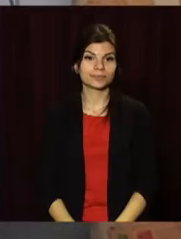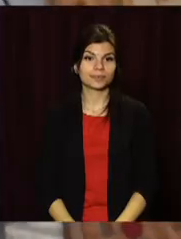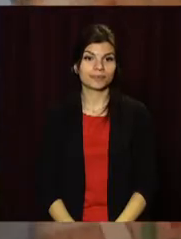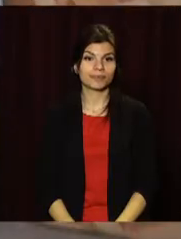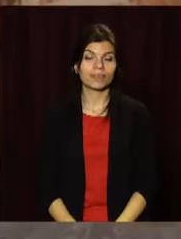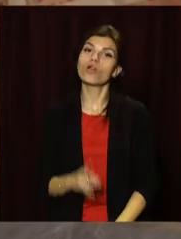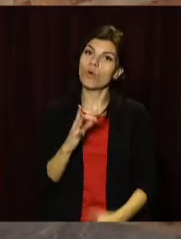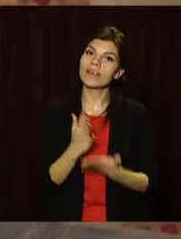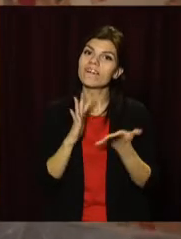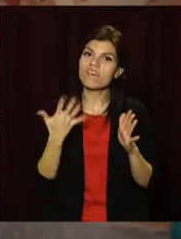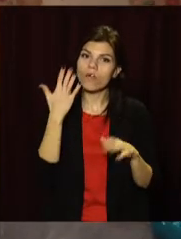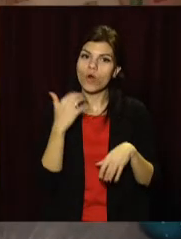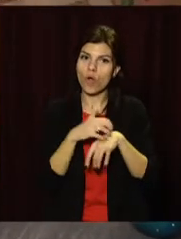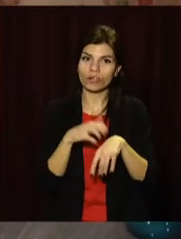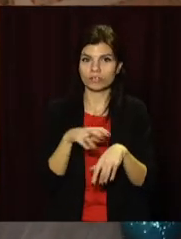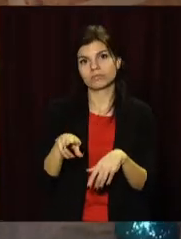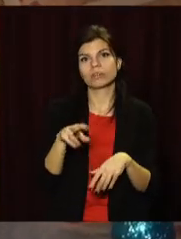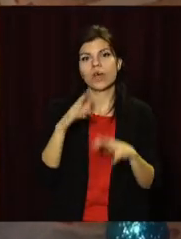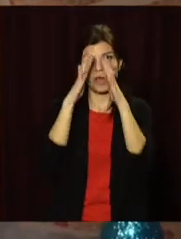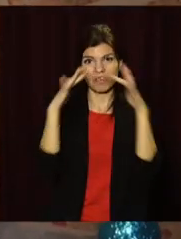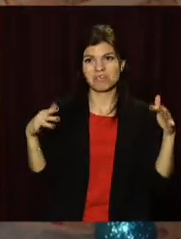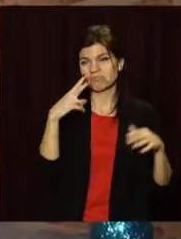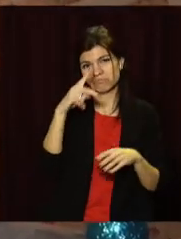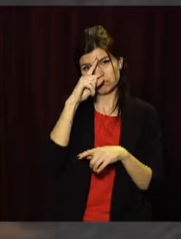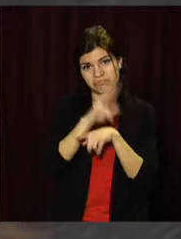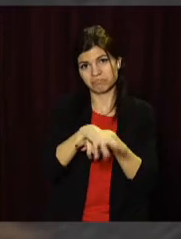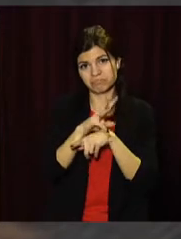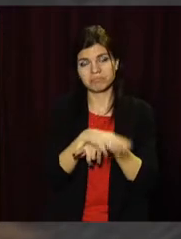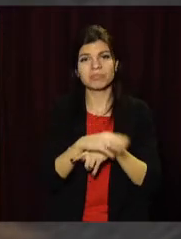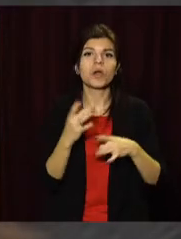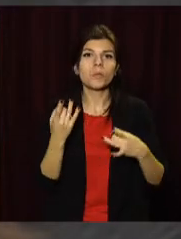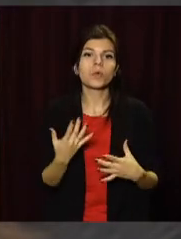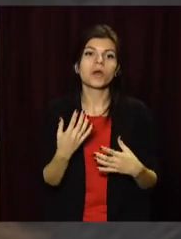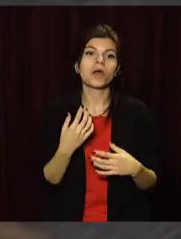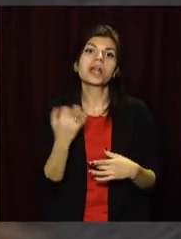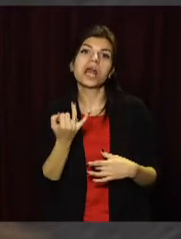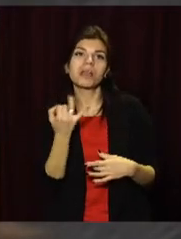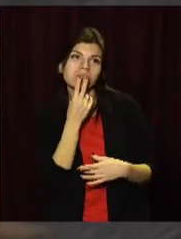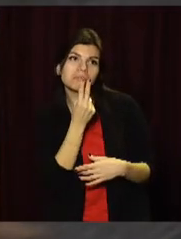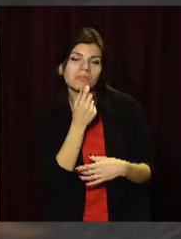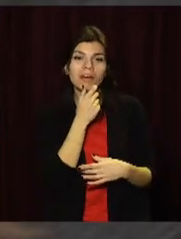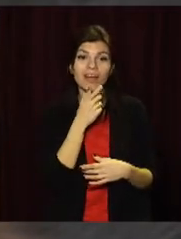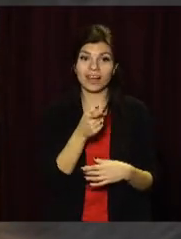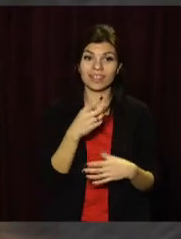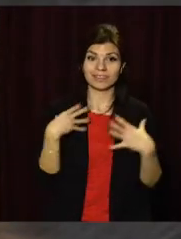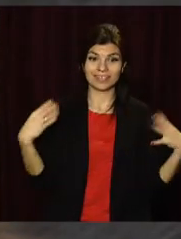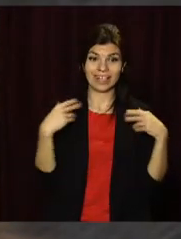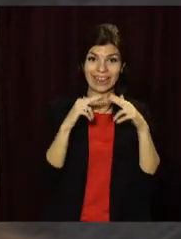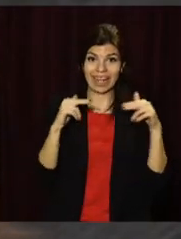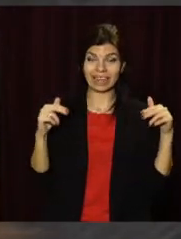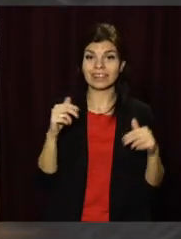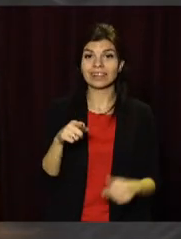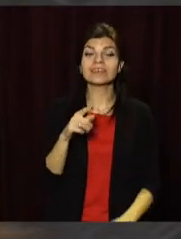Однак є випадки, коли котики не сприймають новорічне дерево як ворога, а просто проявляють цікавість. Пухнаста красуня живе у дніпрянки